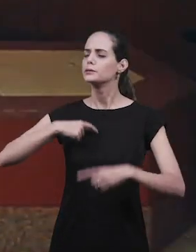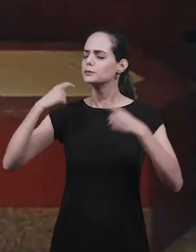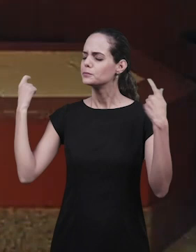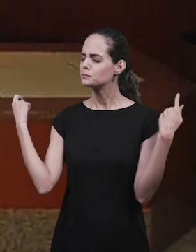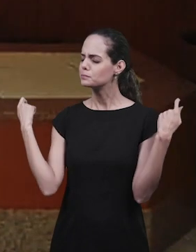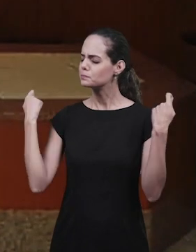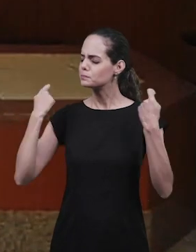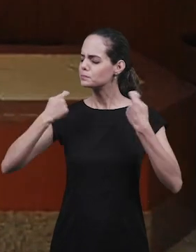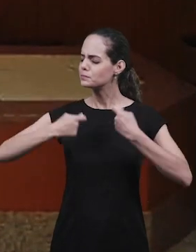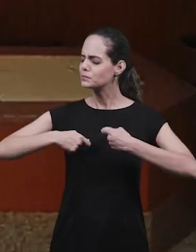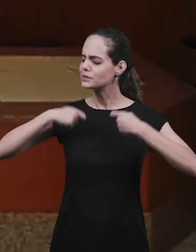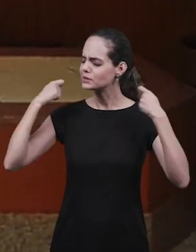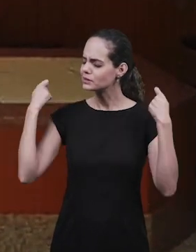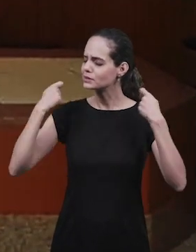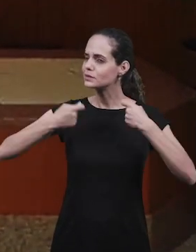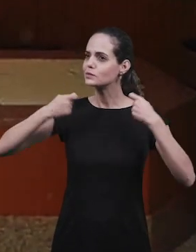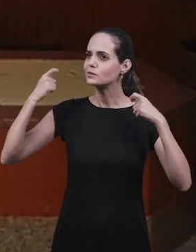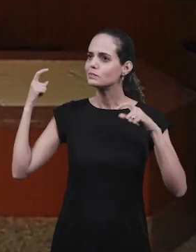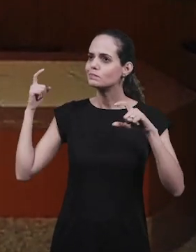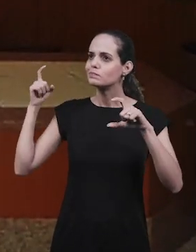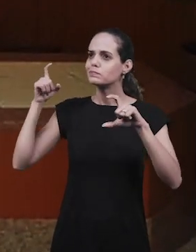De ti